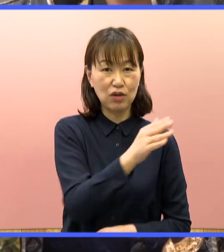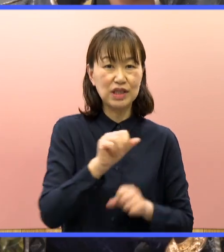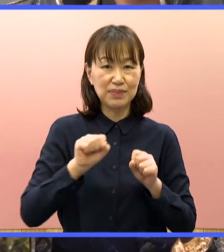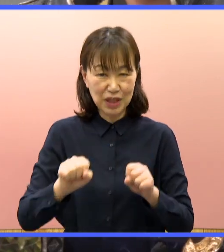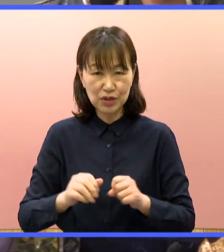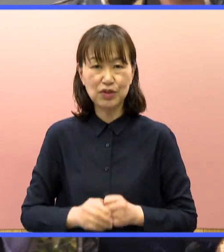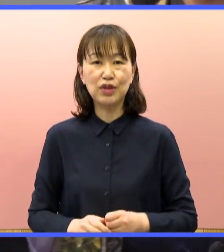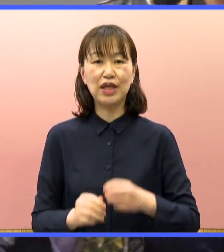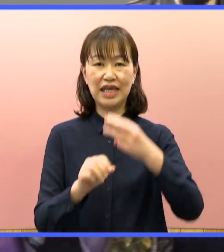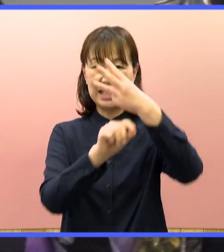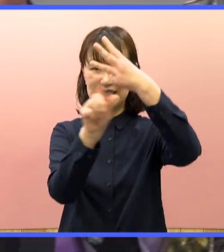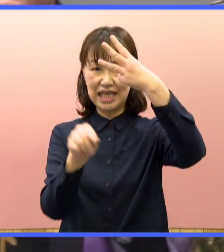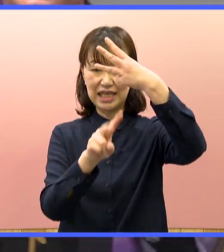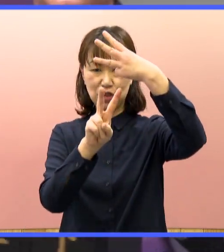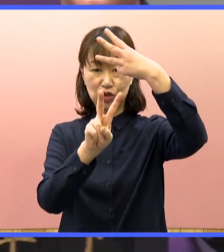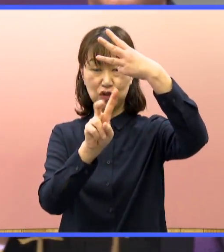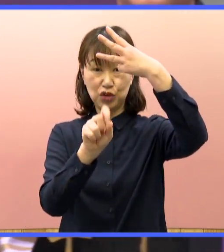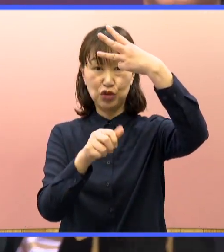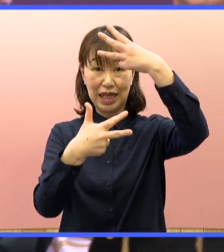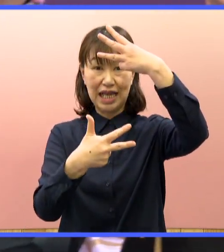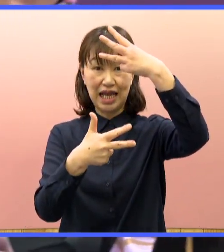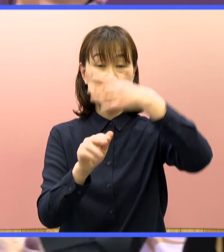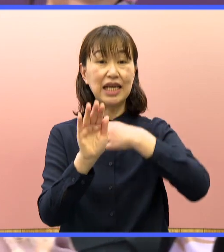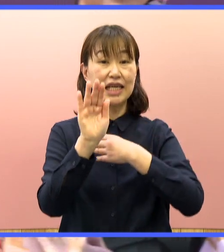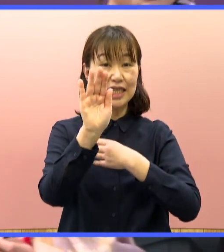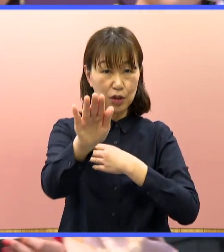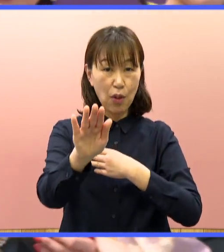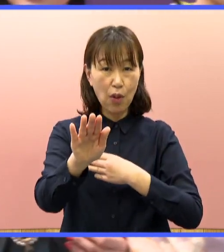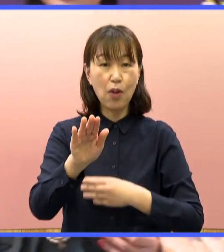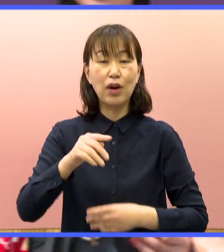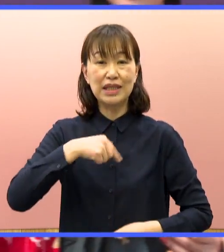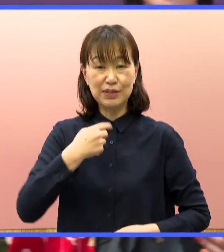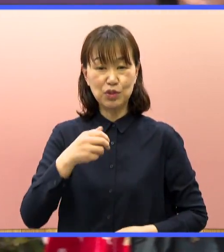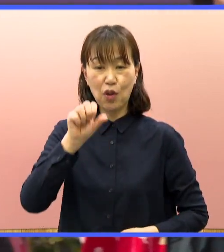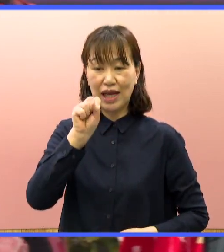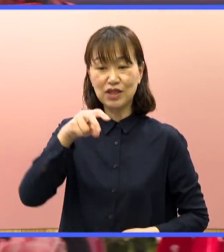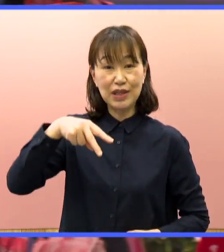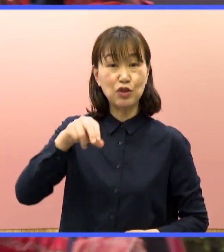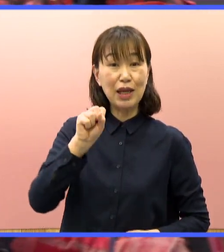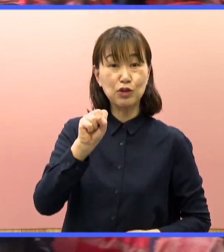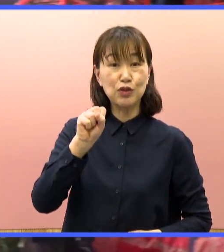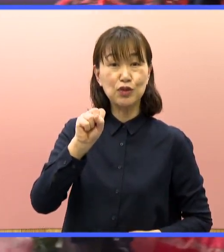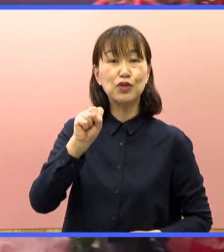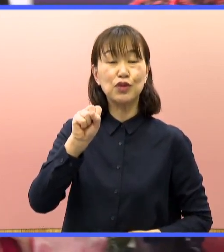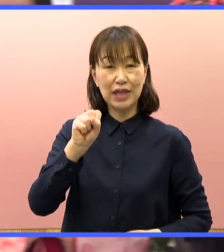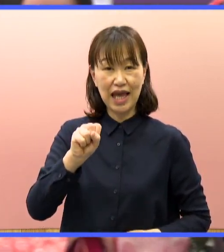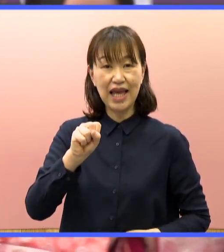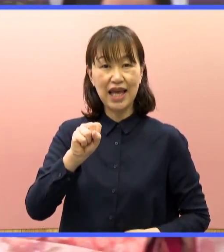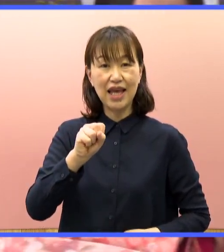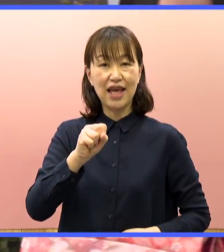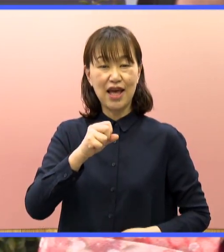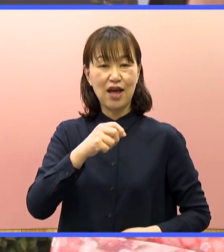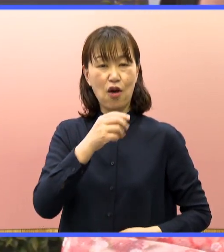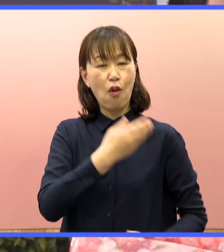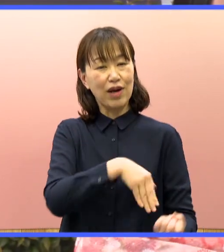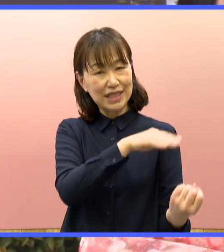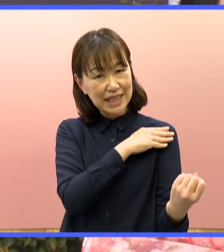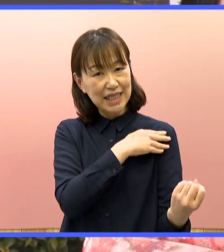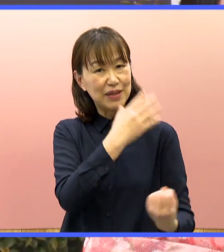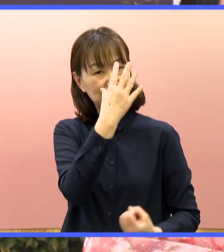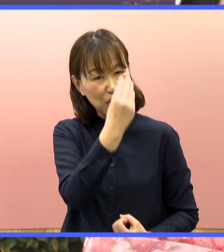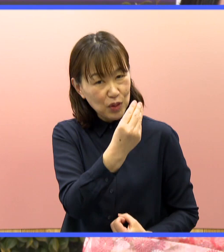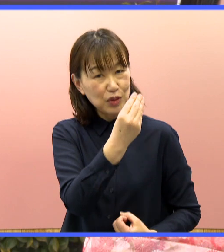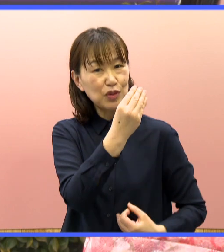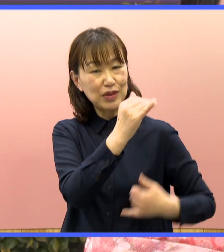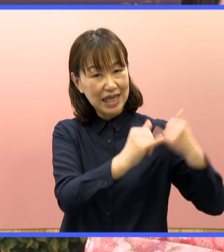前で委嘱式を行い、以降はご自身の SNS で本市の歴史的な魅力を発信いただくことや本市が主